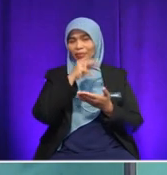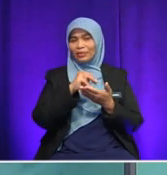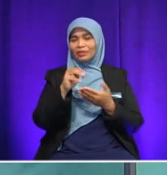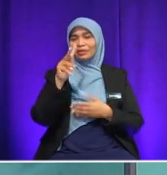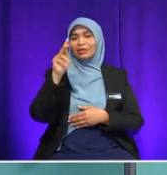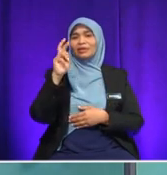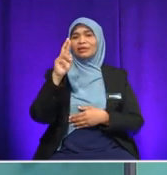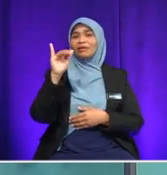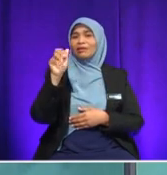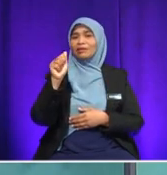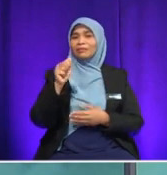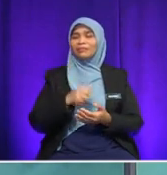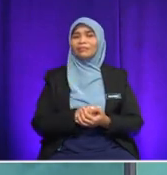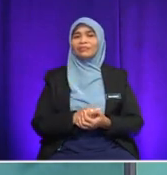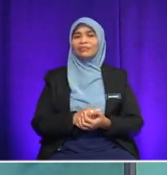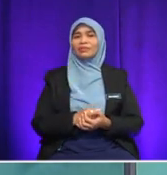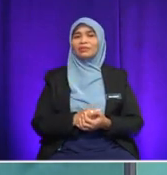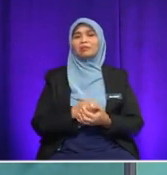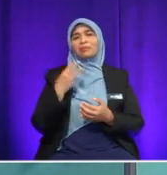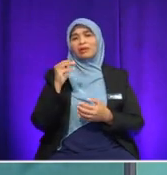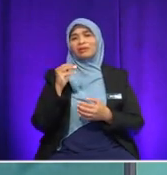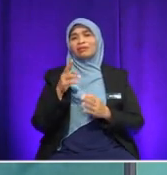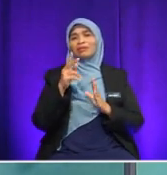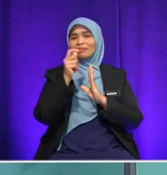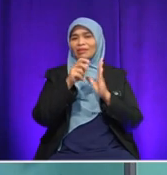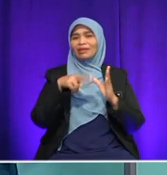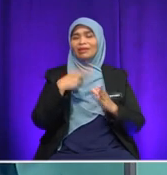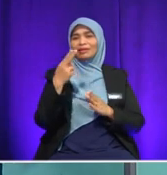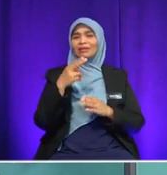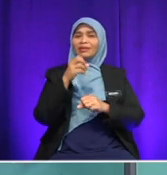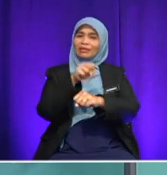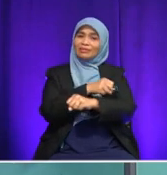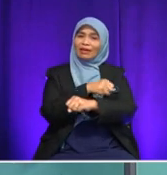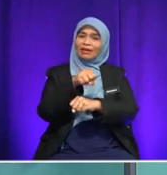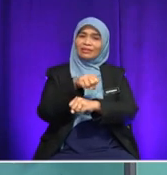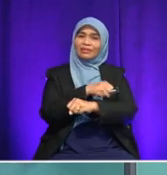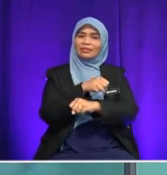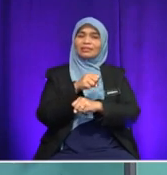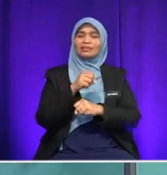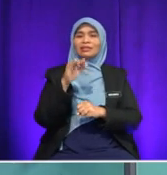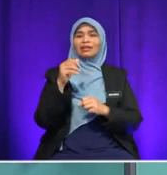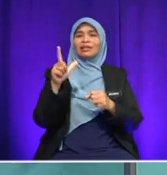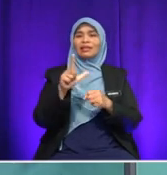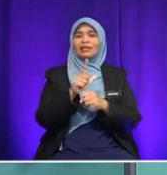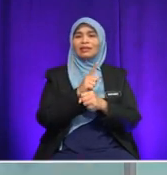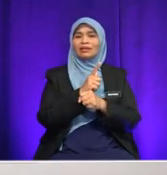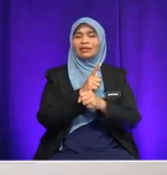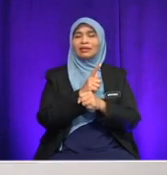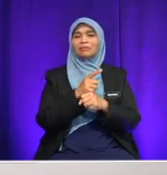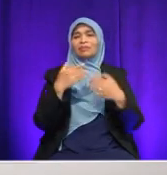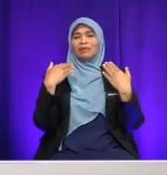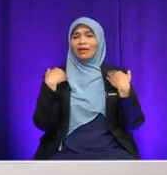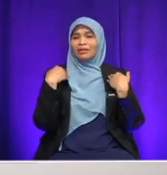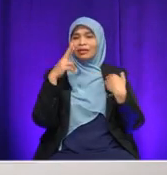ya, maka terhasillah sajak yang lengkap, ada